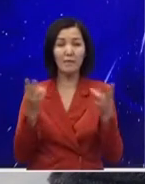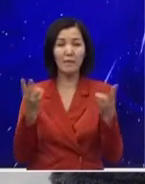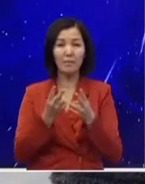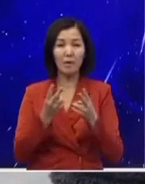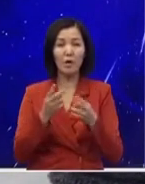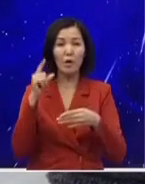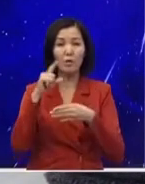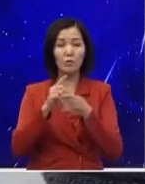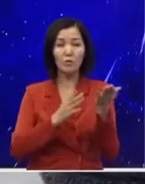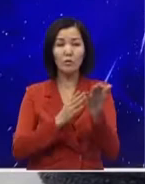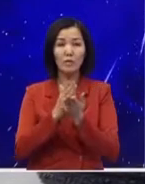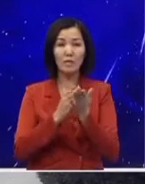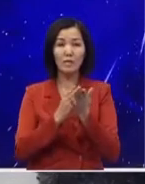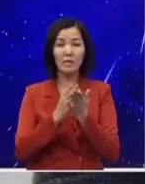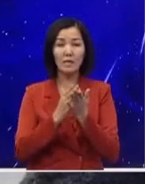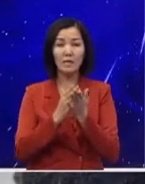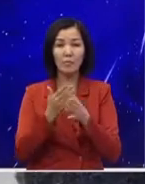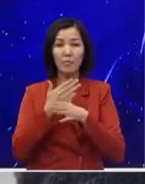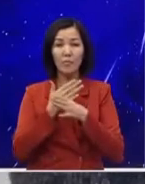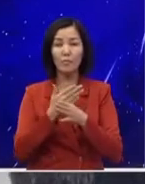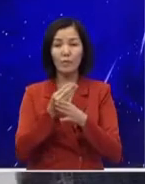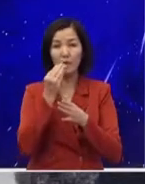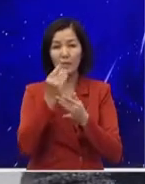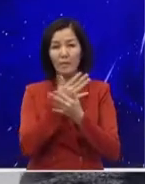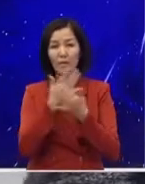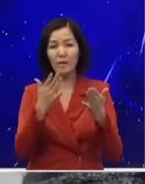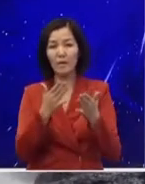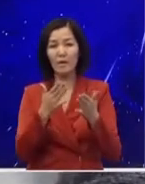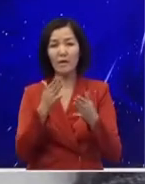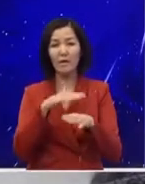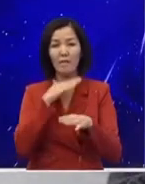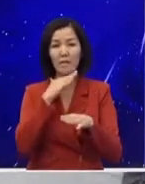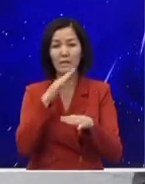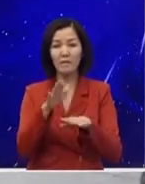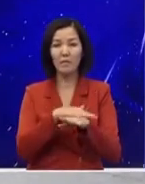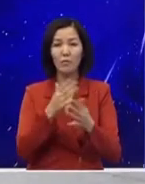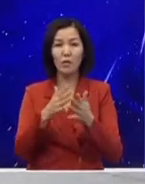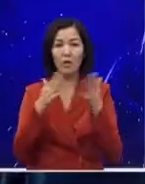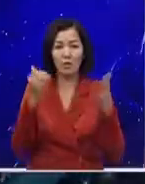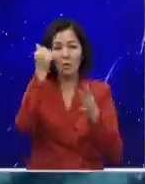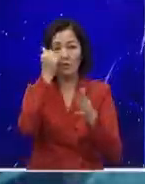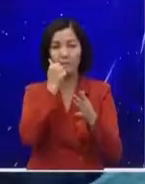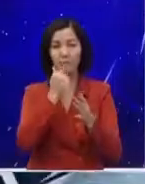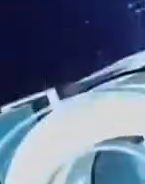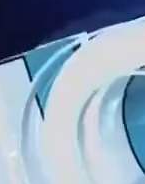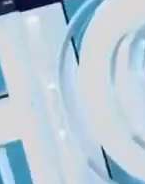служителям мечети, будто гора с плеч, этих продуктов мне хватит надолго. Огромное спасибо.